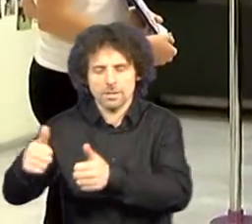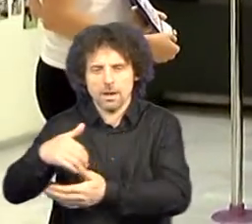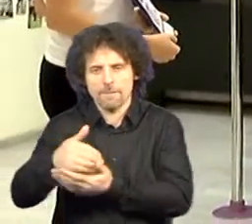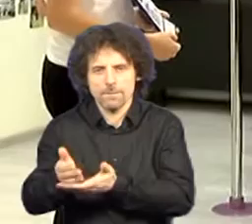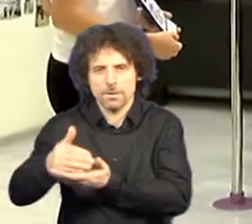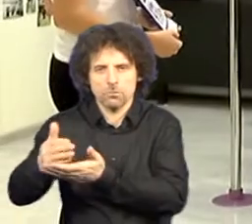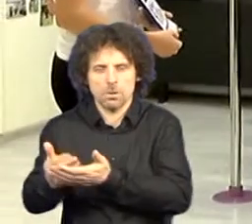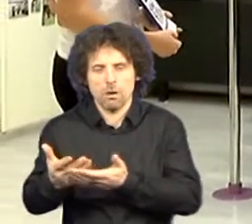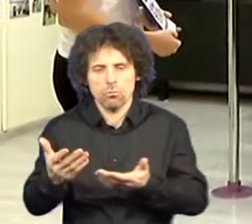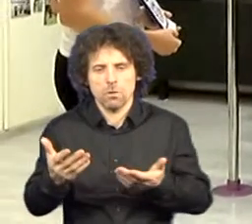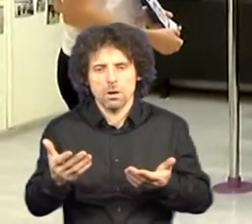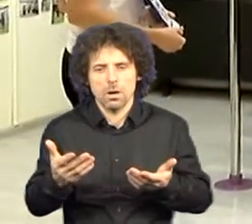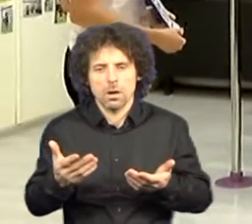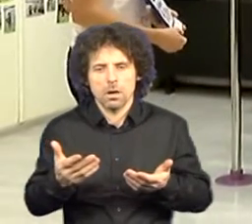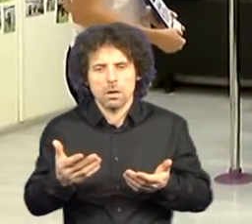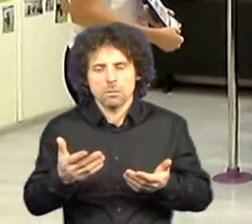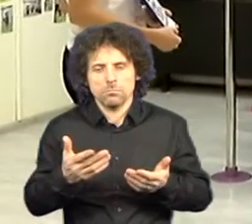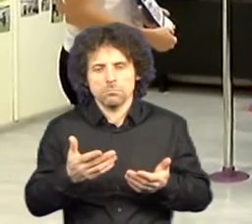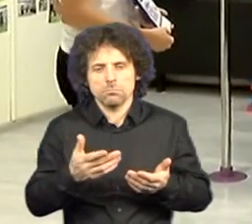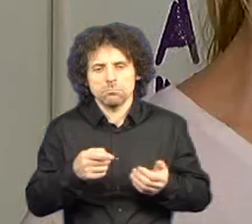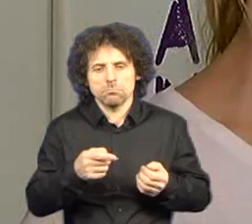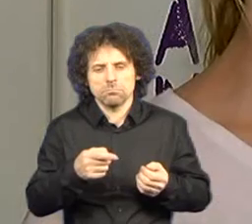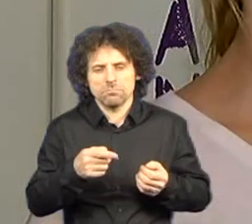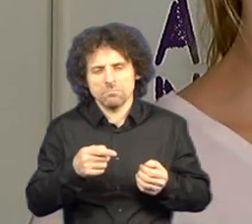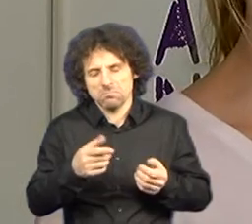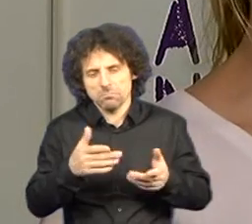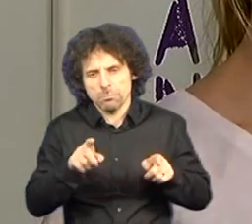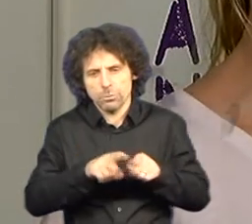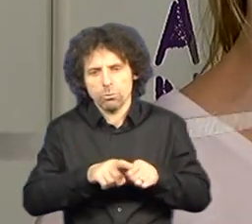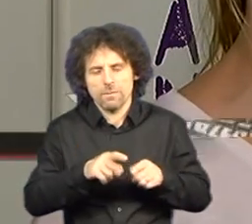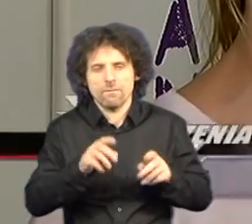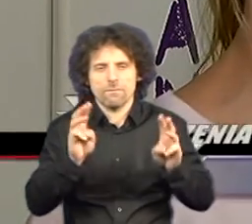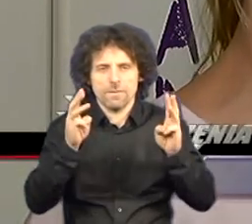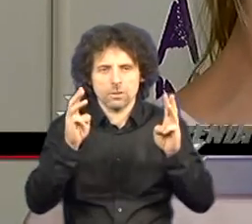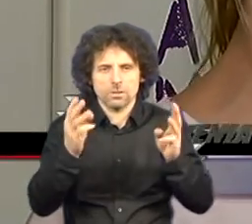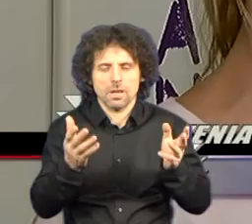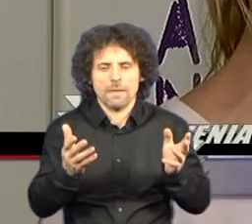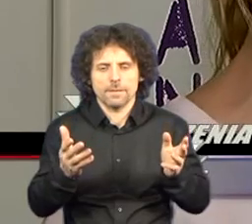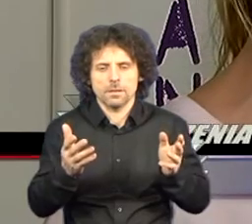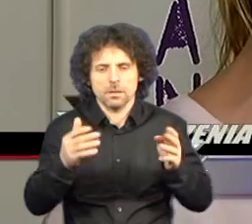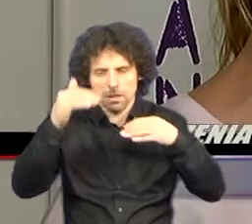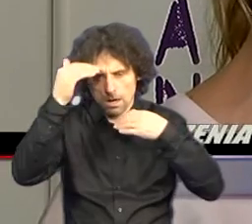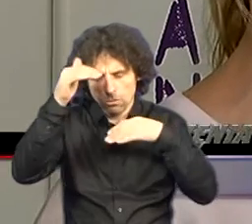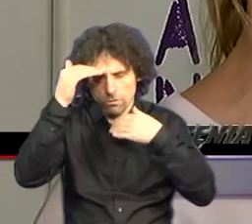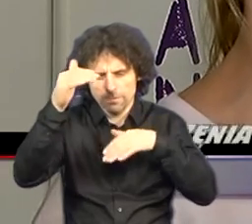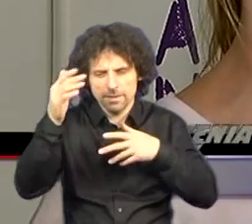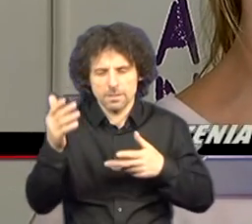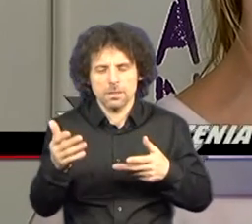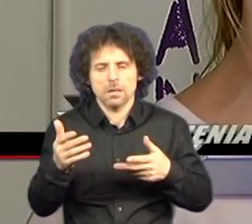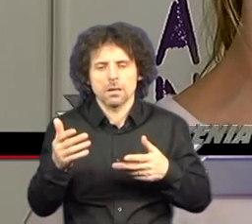wydziałach farmacji w Sosnowcu, a także mieliśmy warsztaty Pinklips w Katowicach